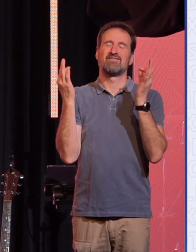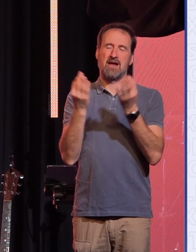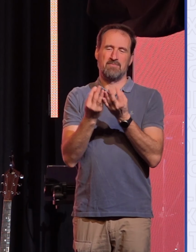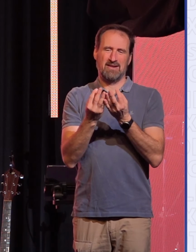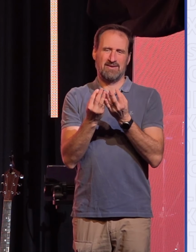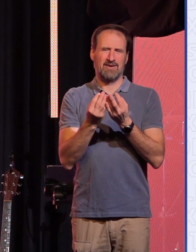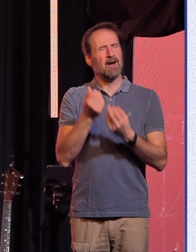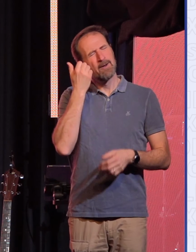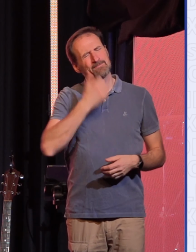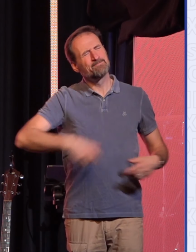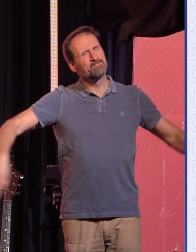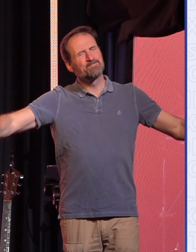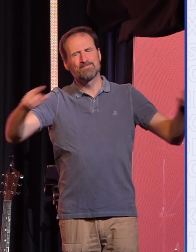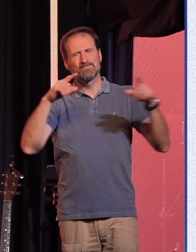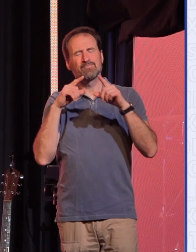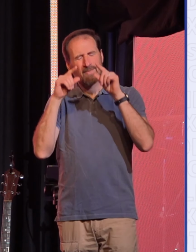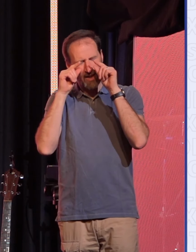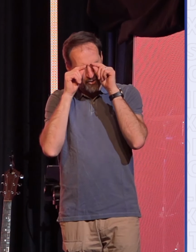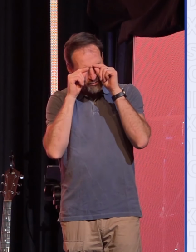Lass uns mal alle unsere Augen schließen.